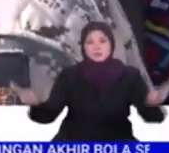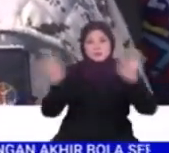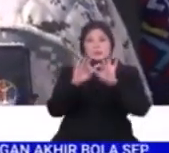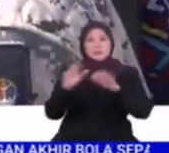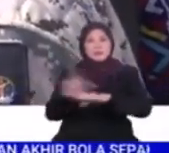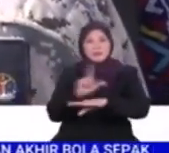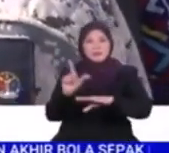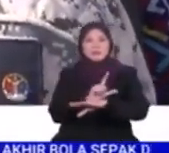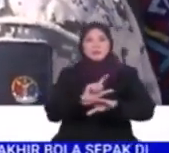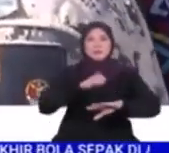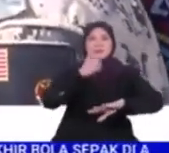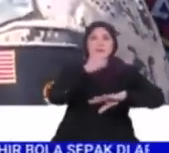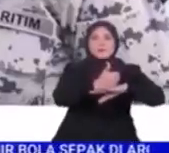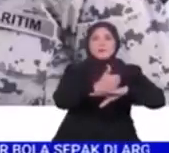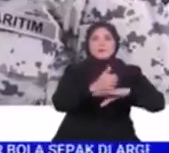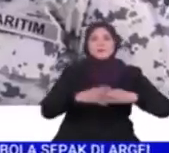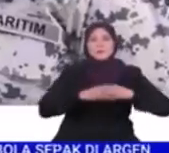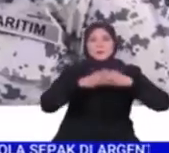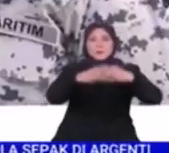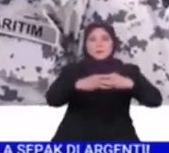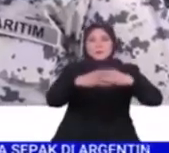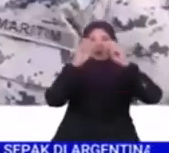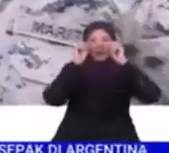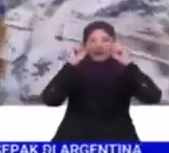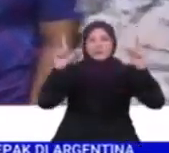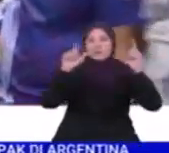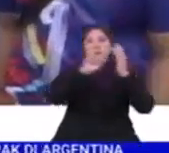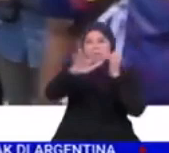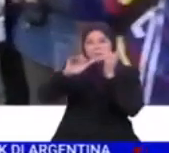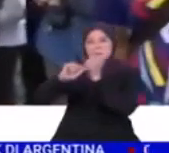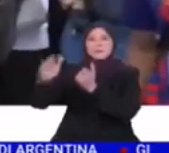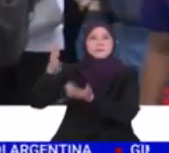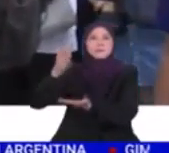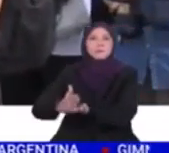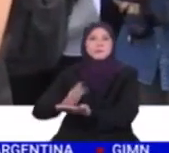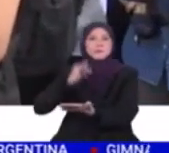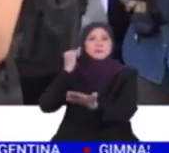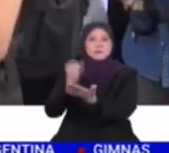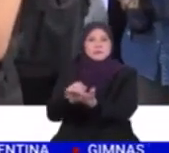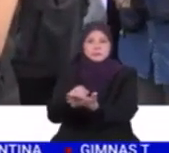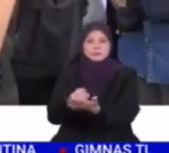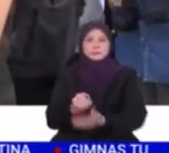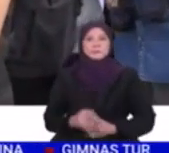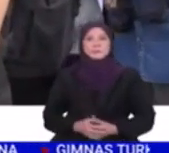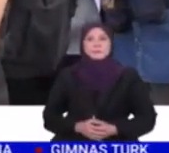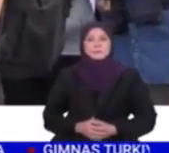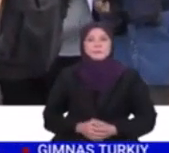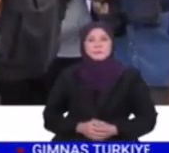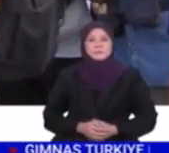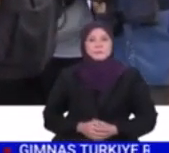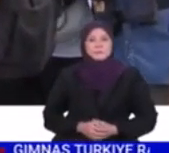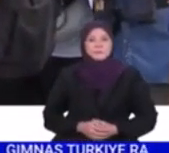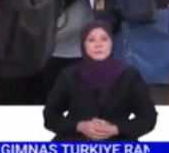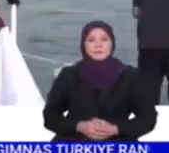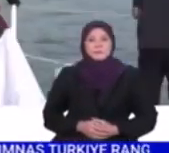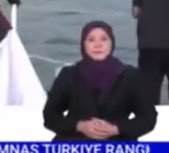dalam melatih dan mewujudkan pergerak kesedaran ke arah membanteras jenayah ini.